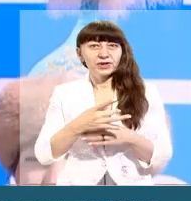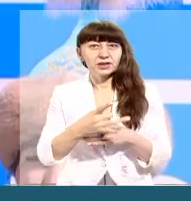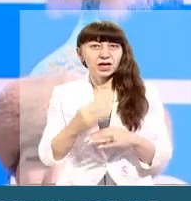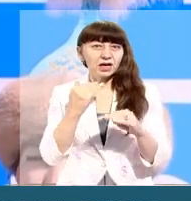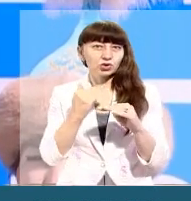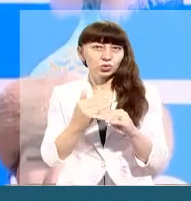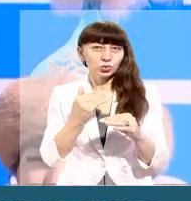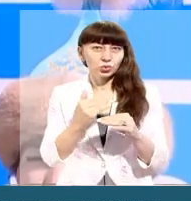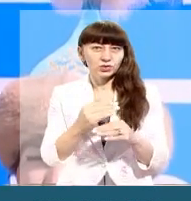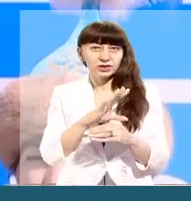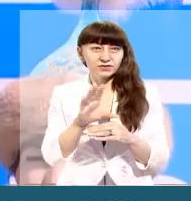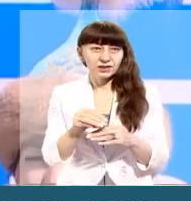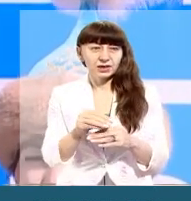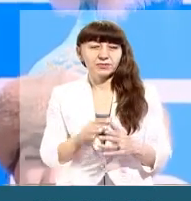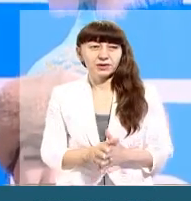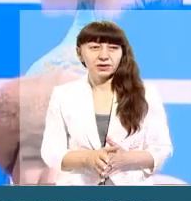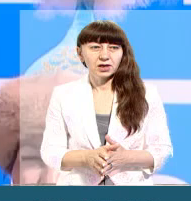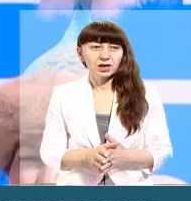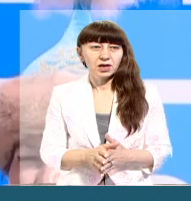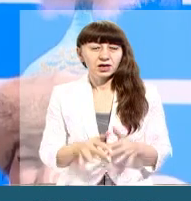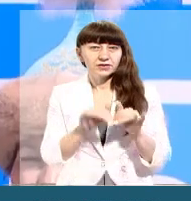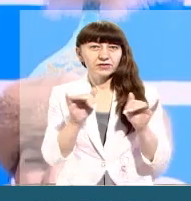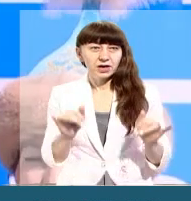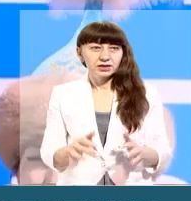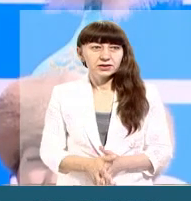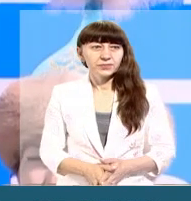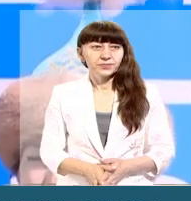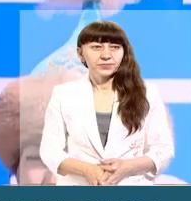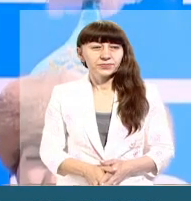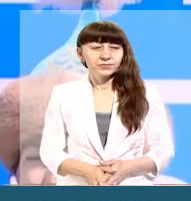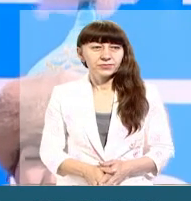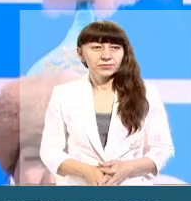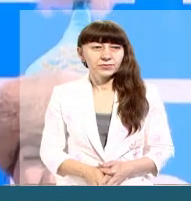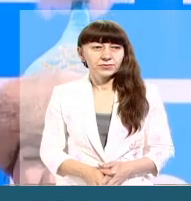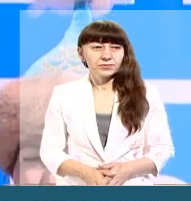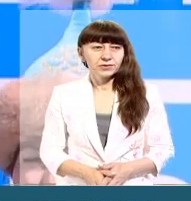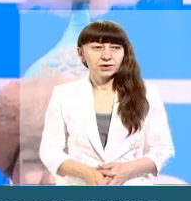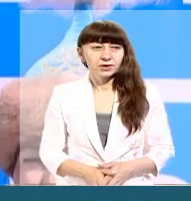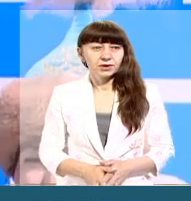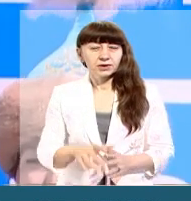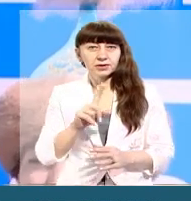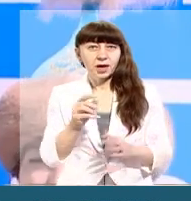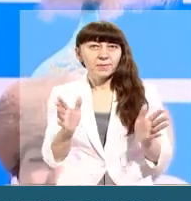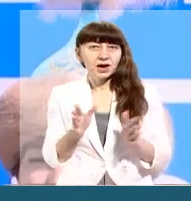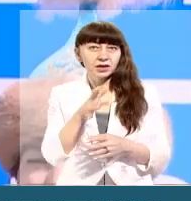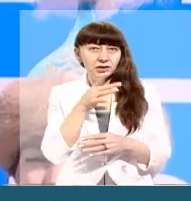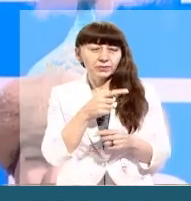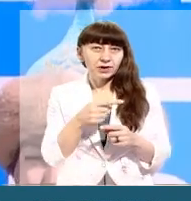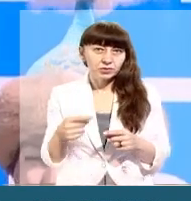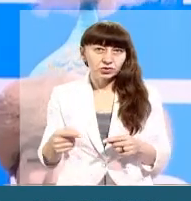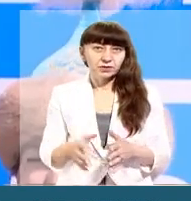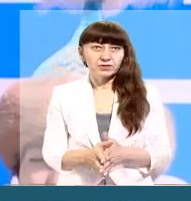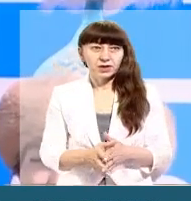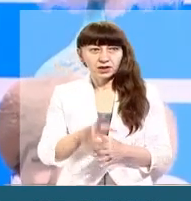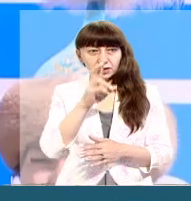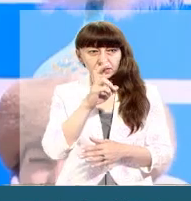наряду с остальными регионами развивается. За вроде бы небольшой промежуток времени